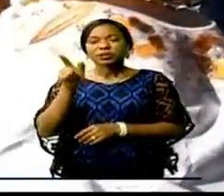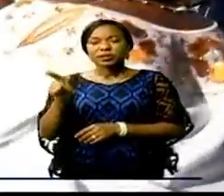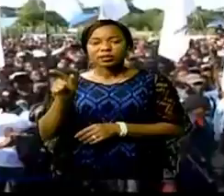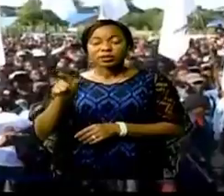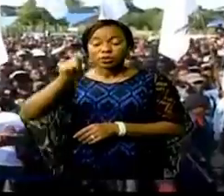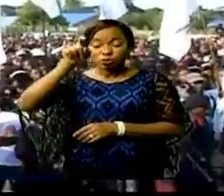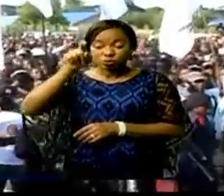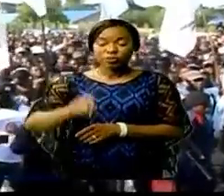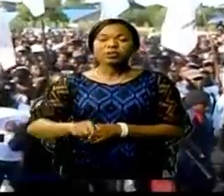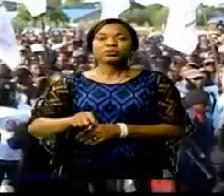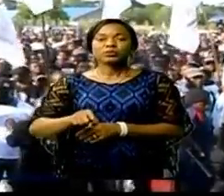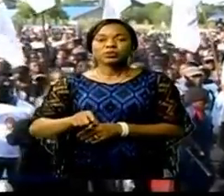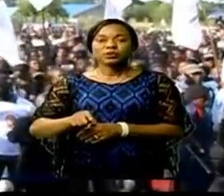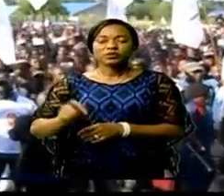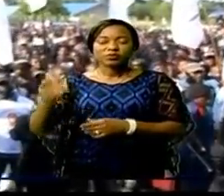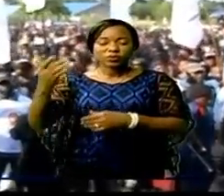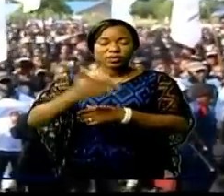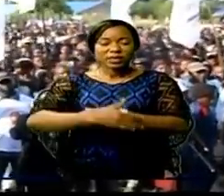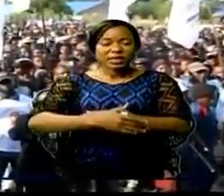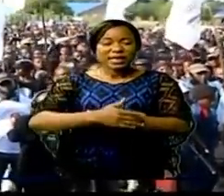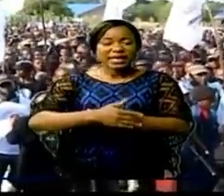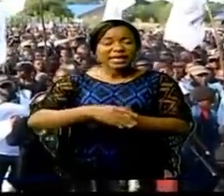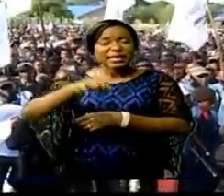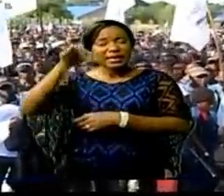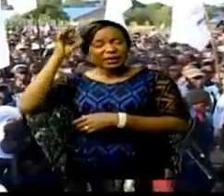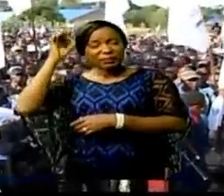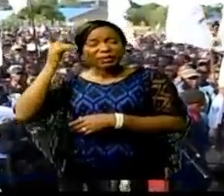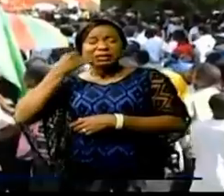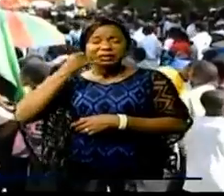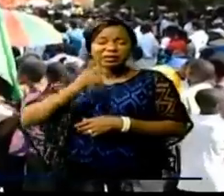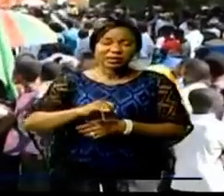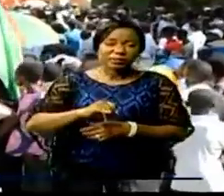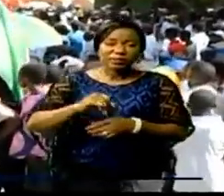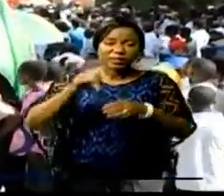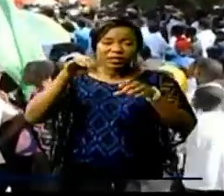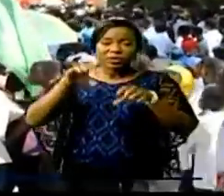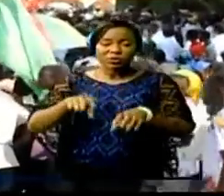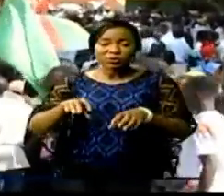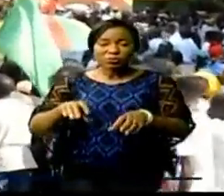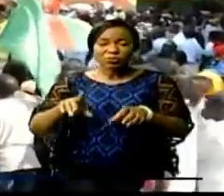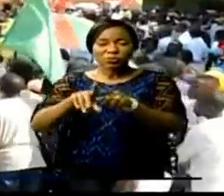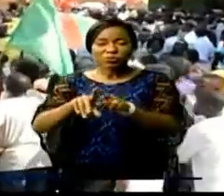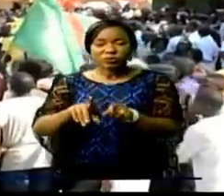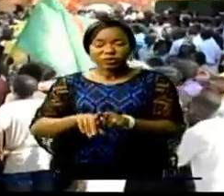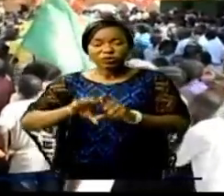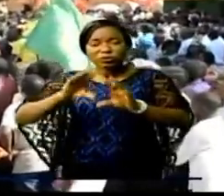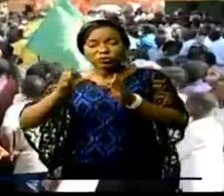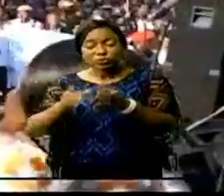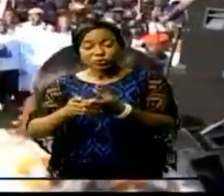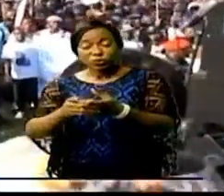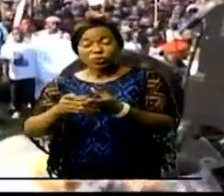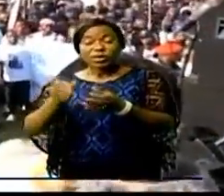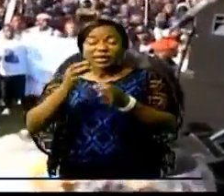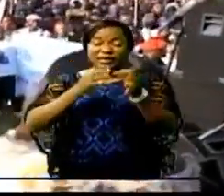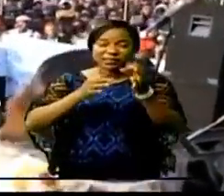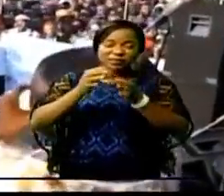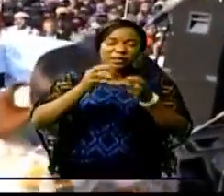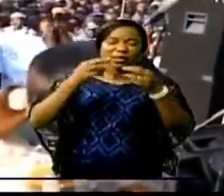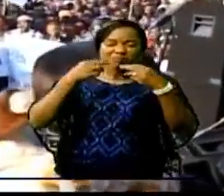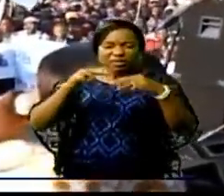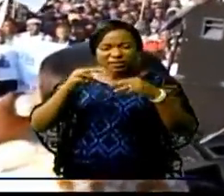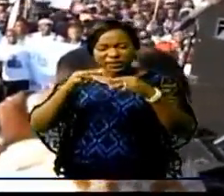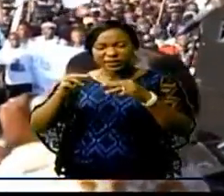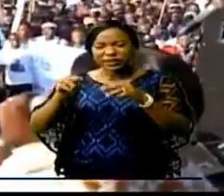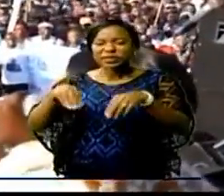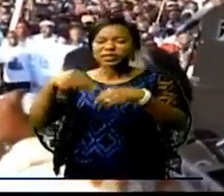faut absolument barrer la route aux ennemis de la République et faire échec à toute forme de manipulation. C'est en substance les messages de la ministre